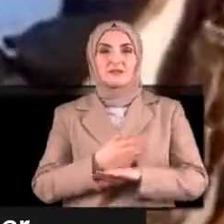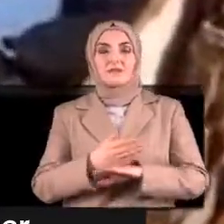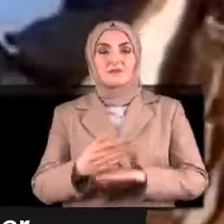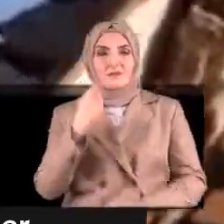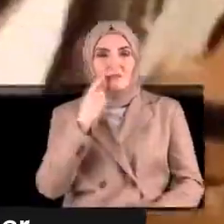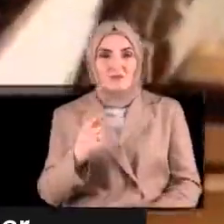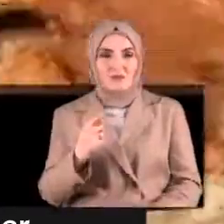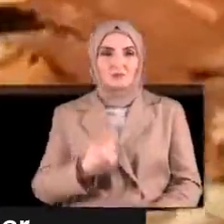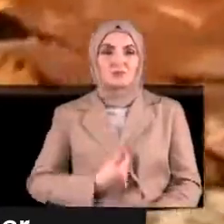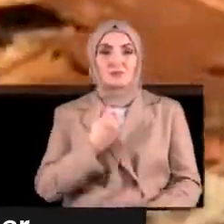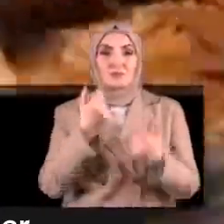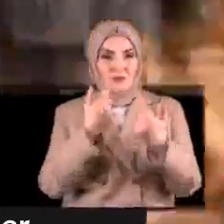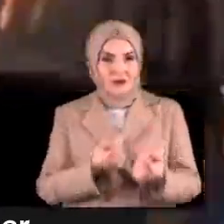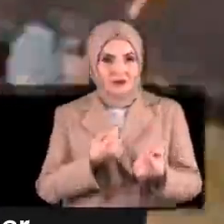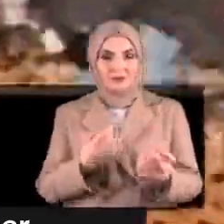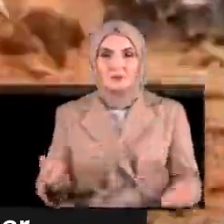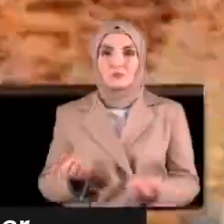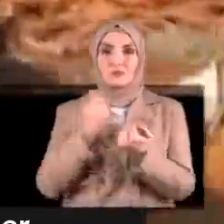canla yeniden yeşerdi. Dayım!